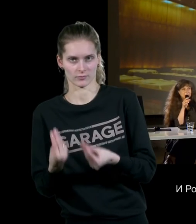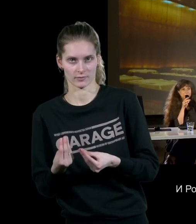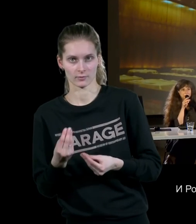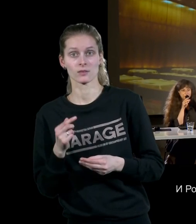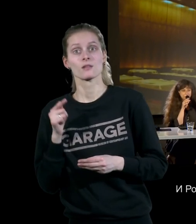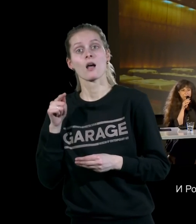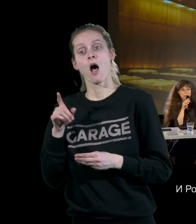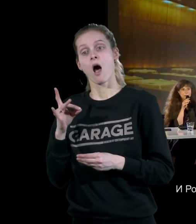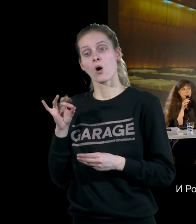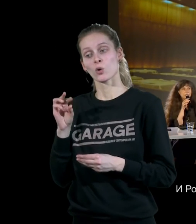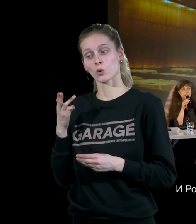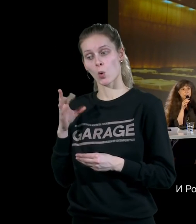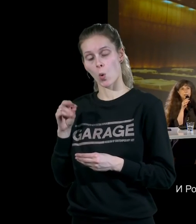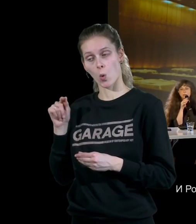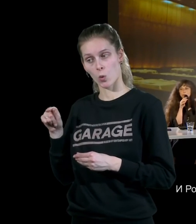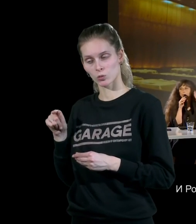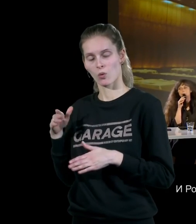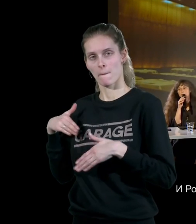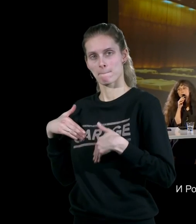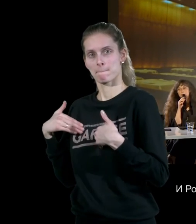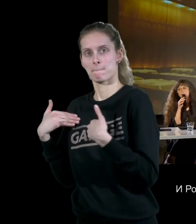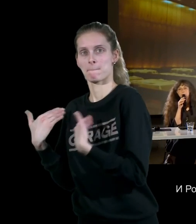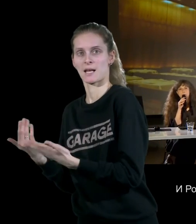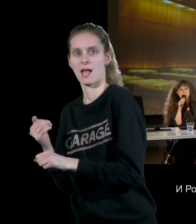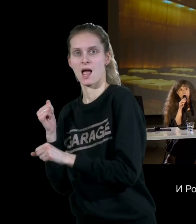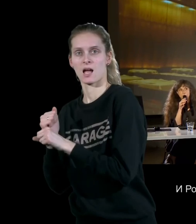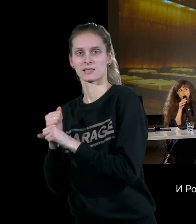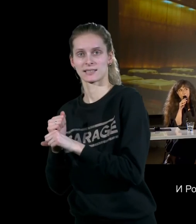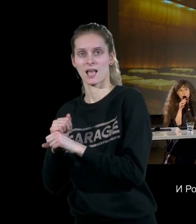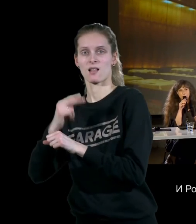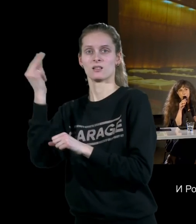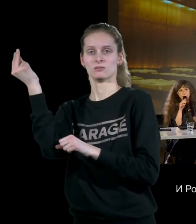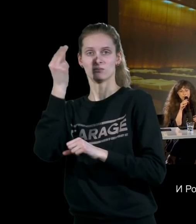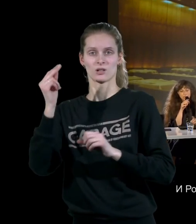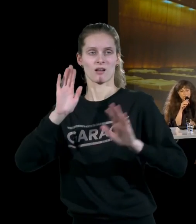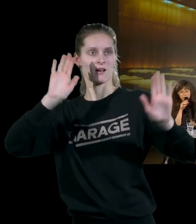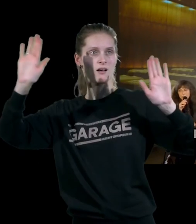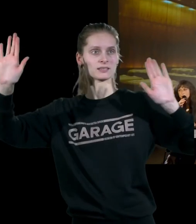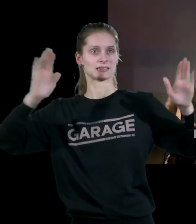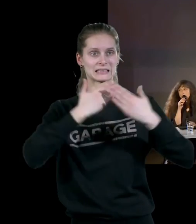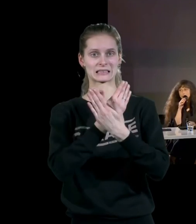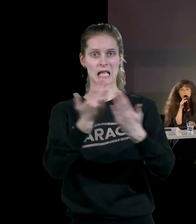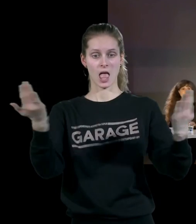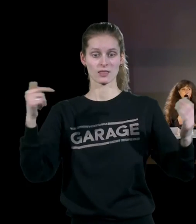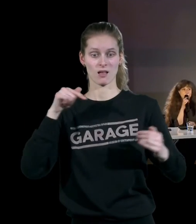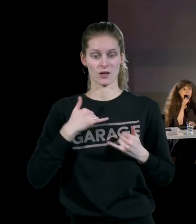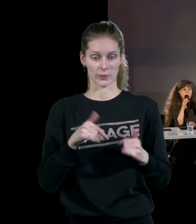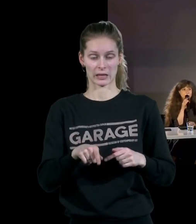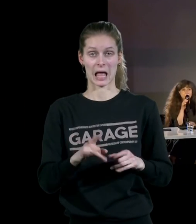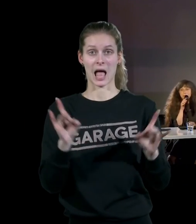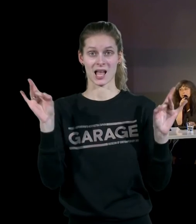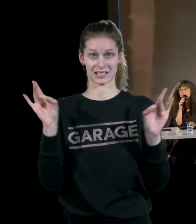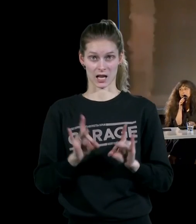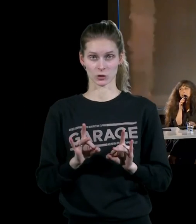предлагают сделать фрески или настенные росписи для этого самого ресторана «Четыре сезона». Чем он с огромным